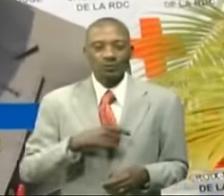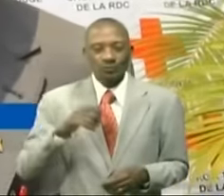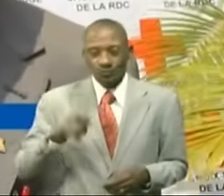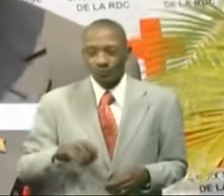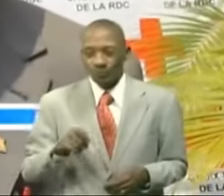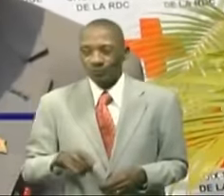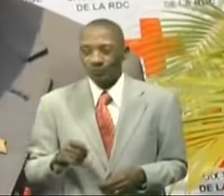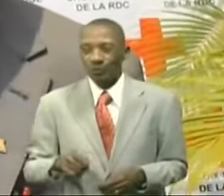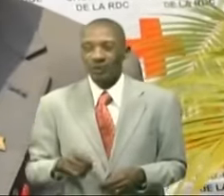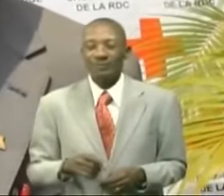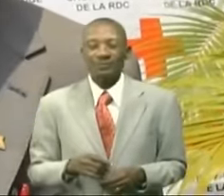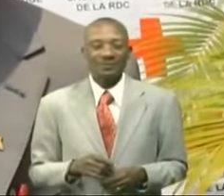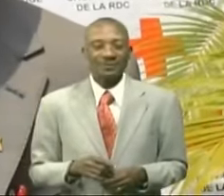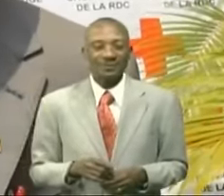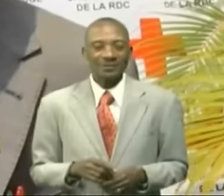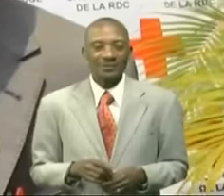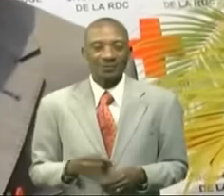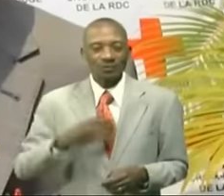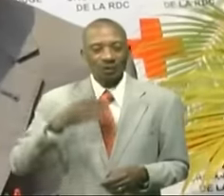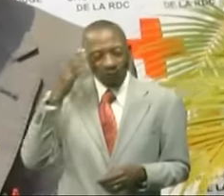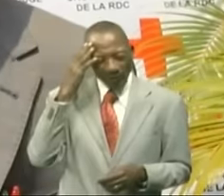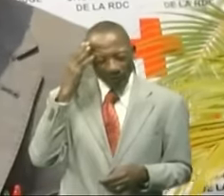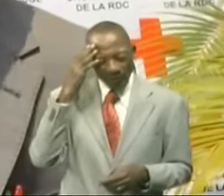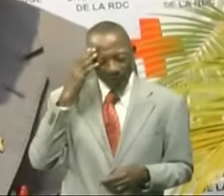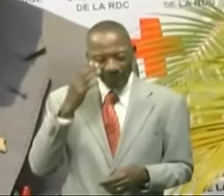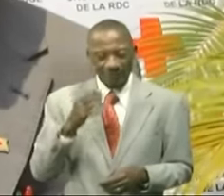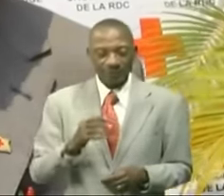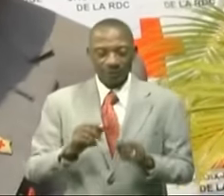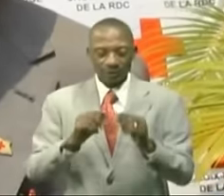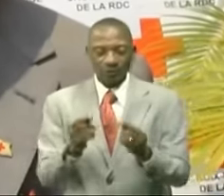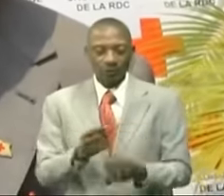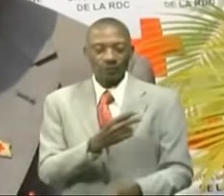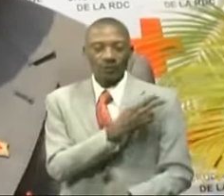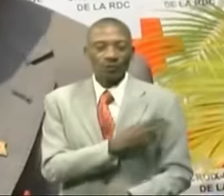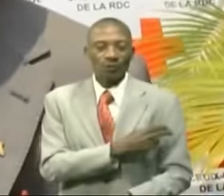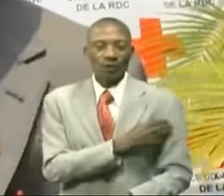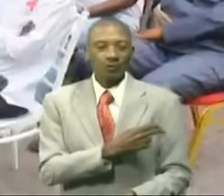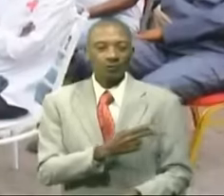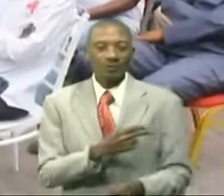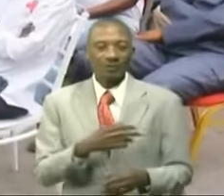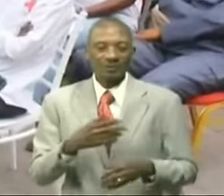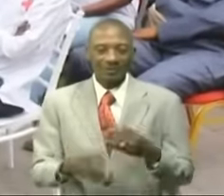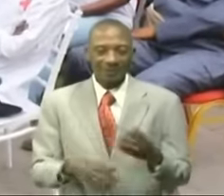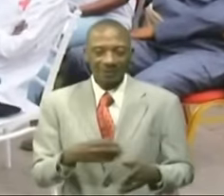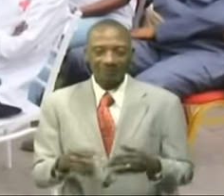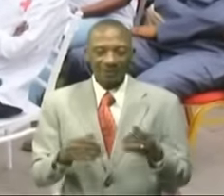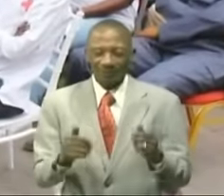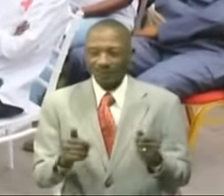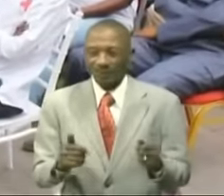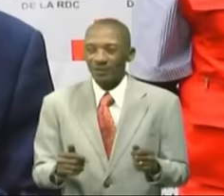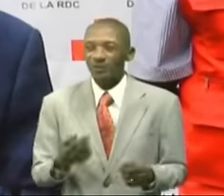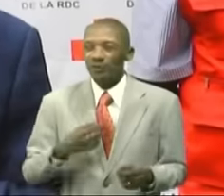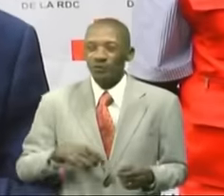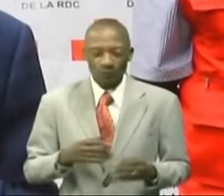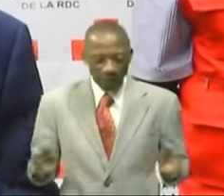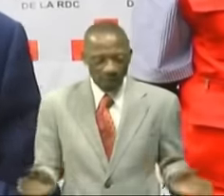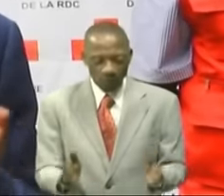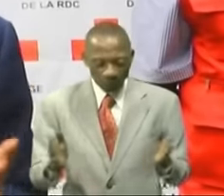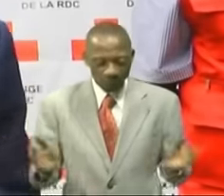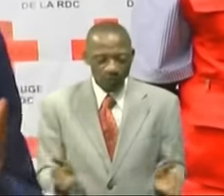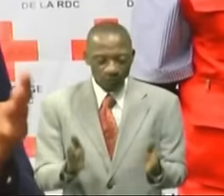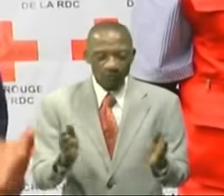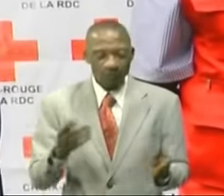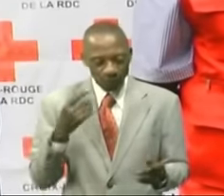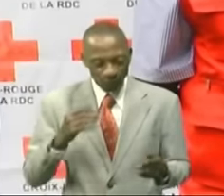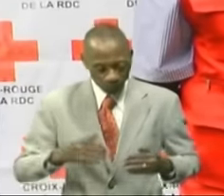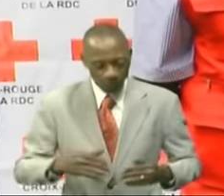et arriver aussi à les vulgariser afin de pouvoir les mettre en œuvre. Le numéro 1 de la Croix-Rouge